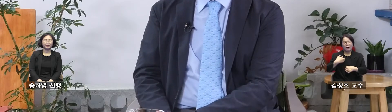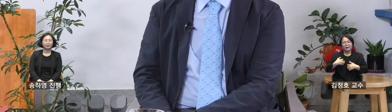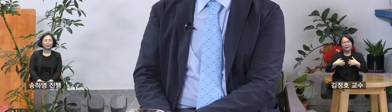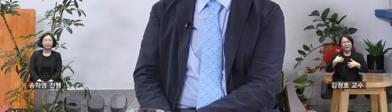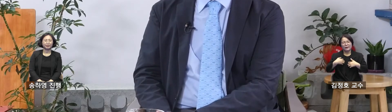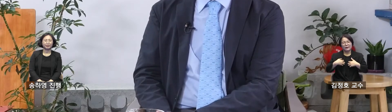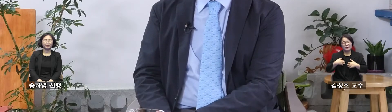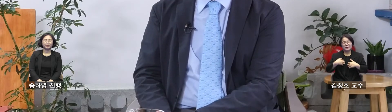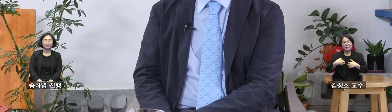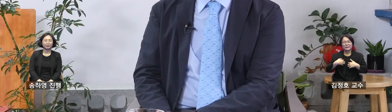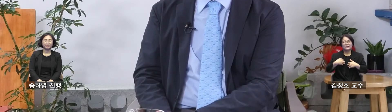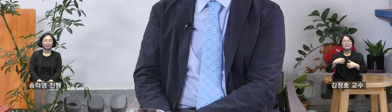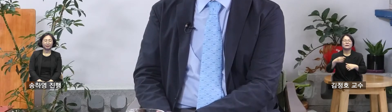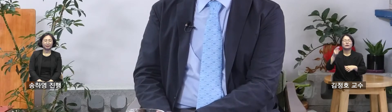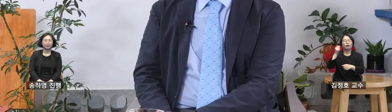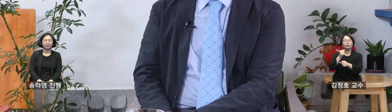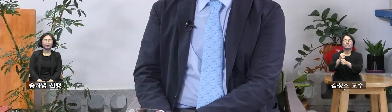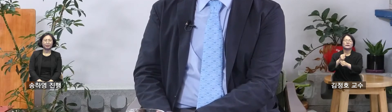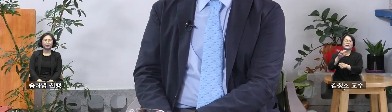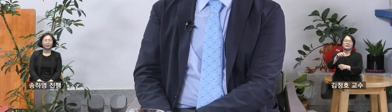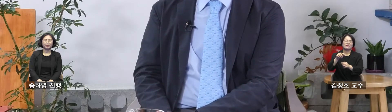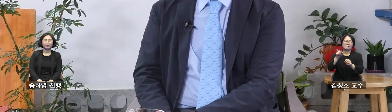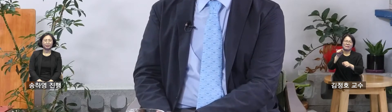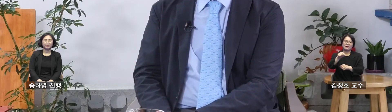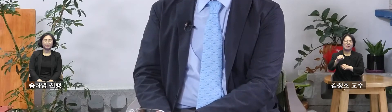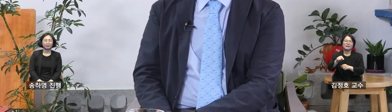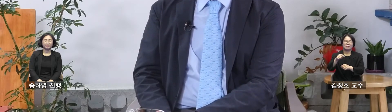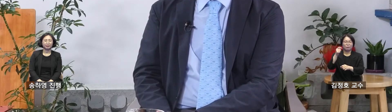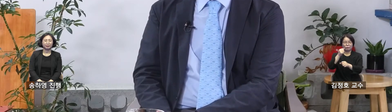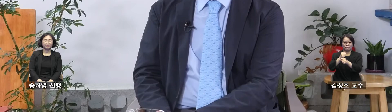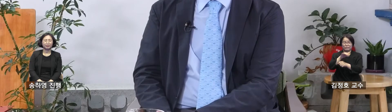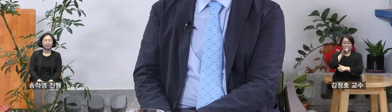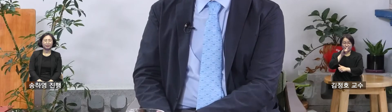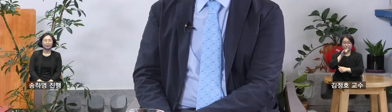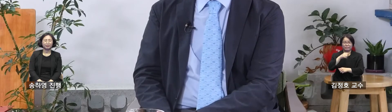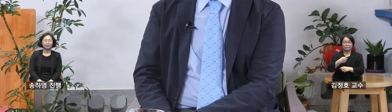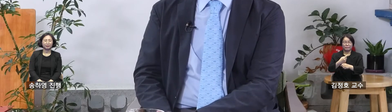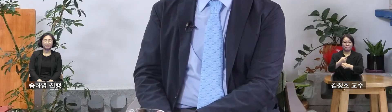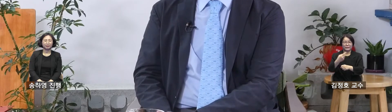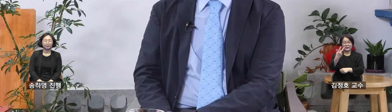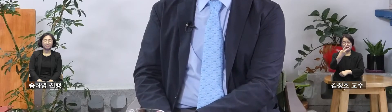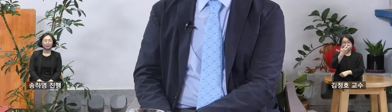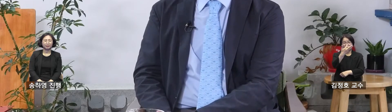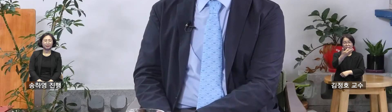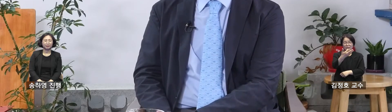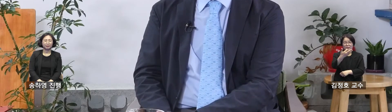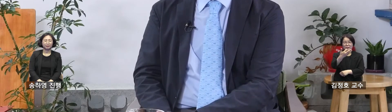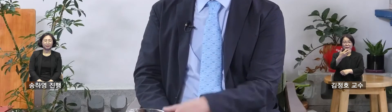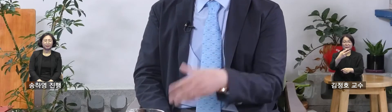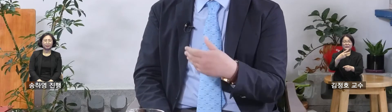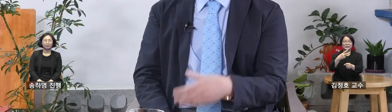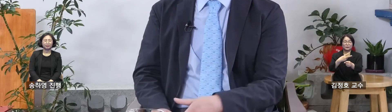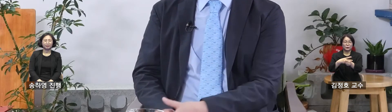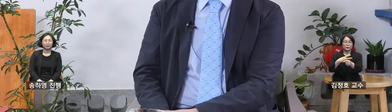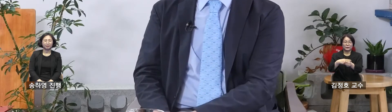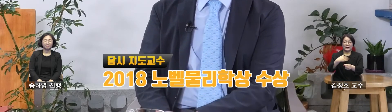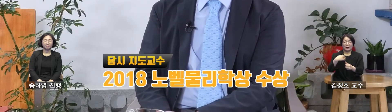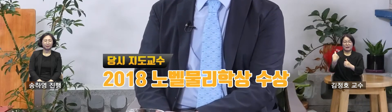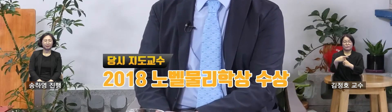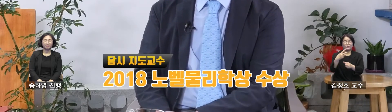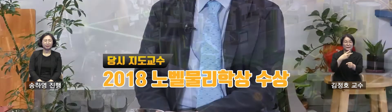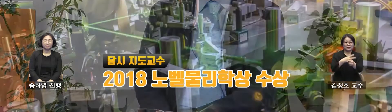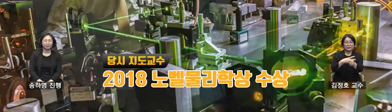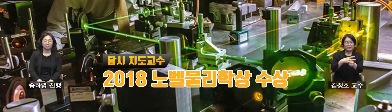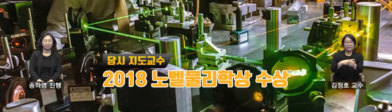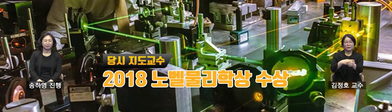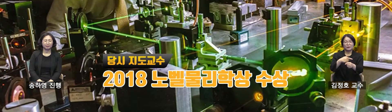가서 연구를 했고 작년에 2018년도에 그 지도교수님이 저를 지도했던 지도교수님이